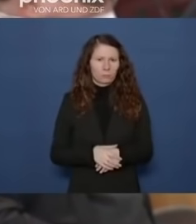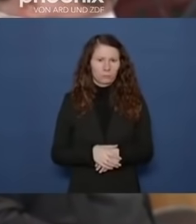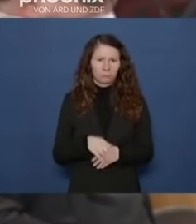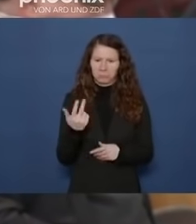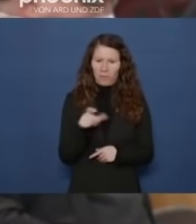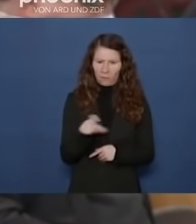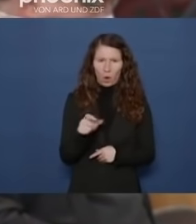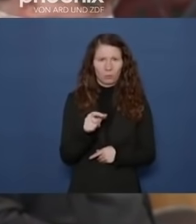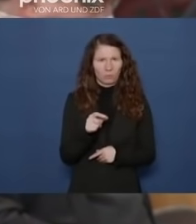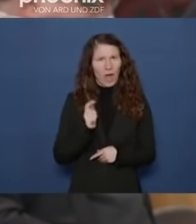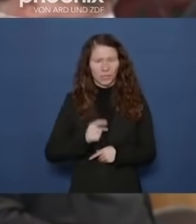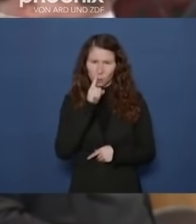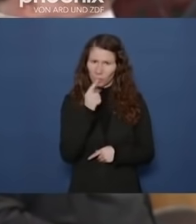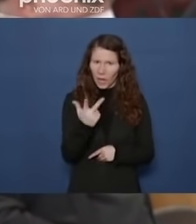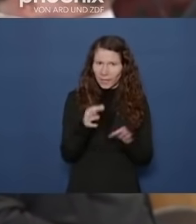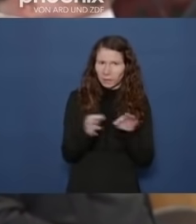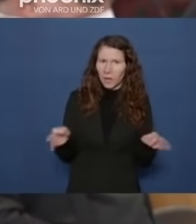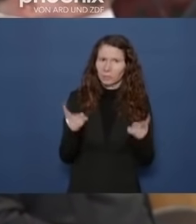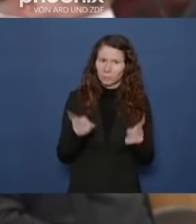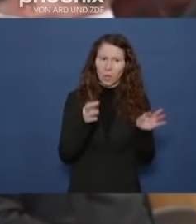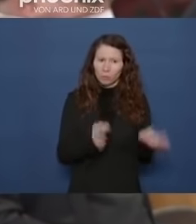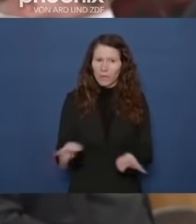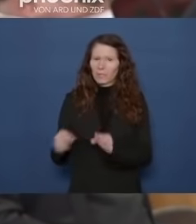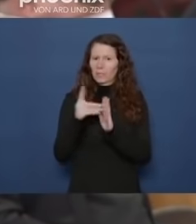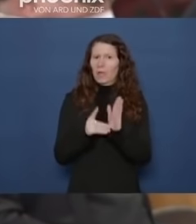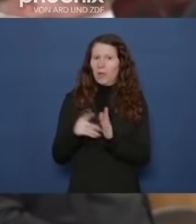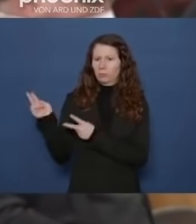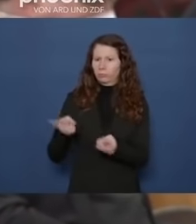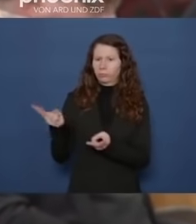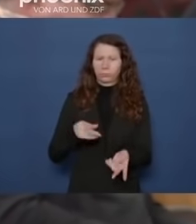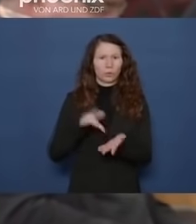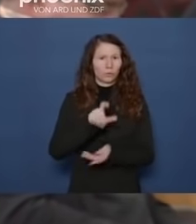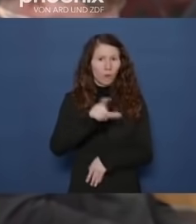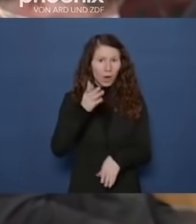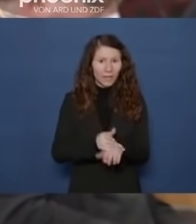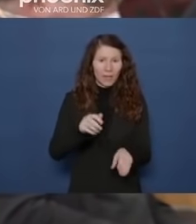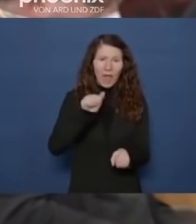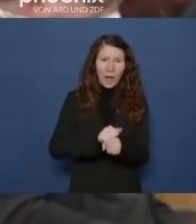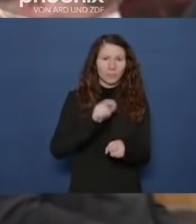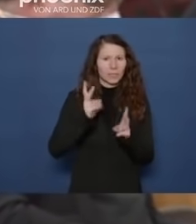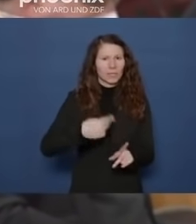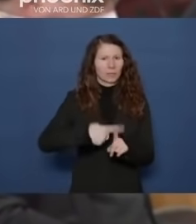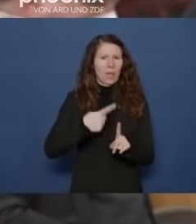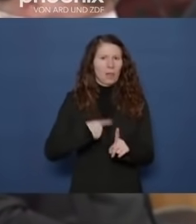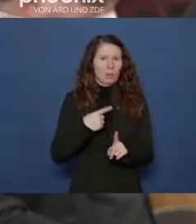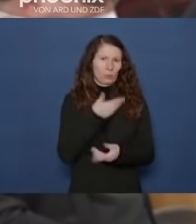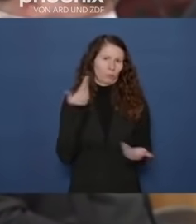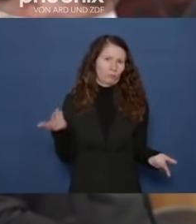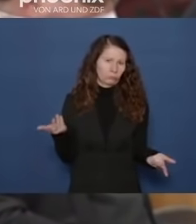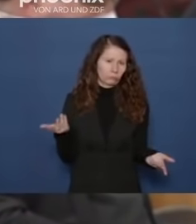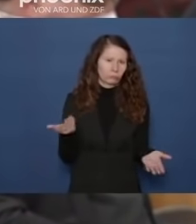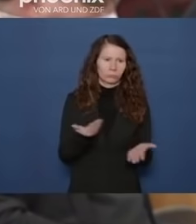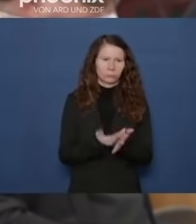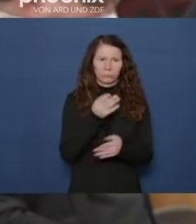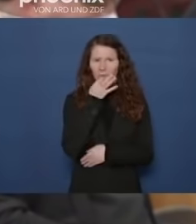eigentlich vernünftig verlässliche Zahlen haben, weil die Ämter über die Wochenenden nicht richtig zählen. Können Sie uns denn einen Ausblick